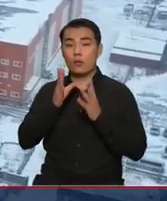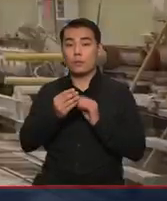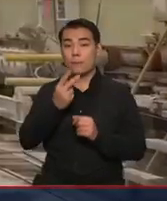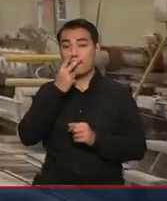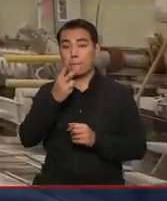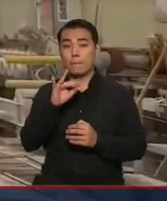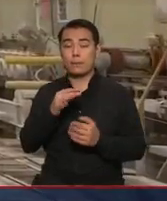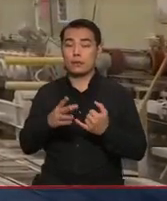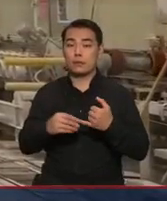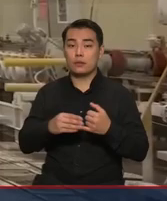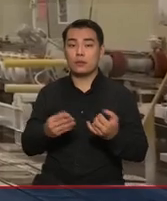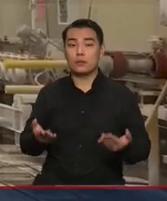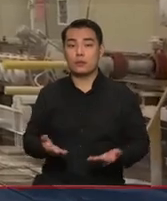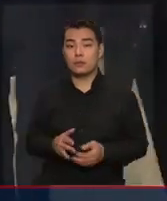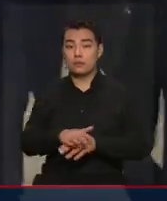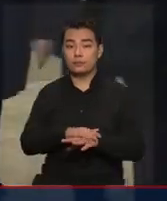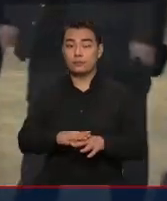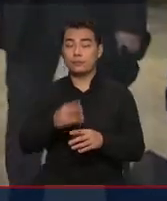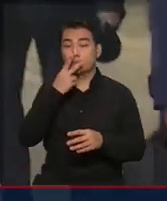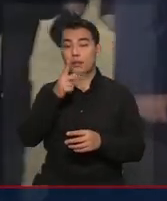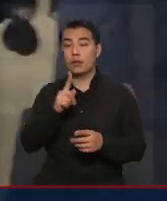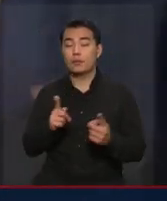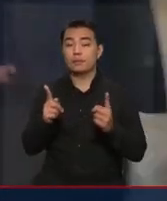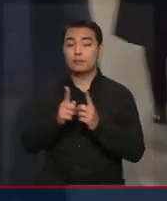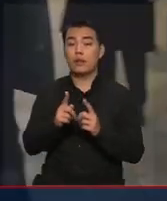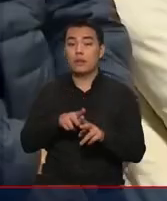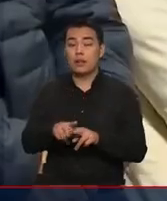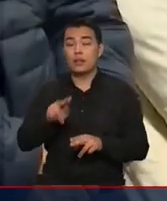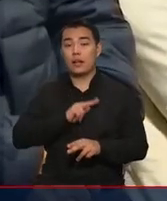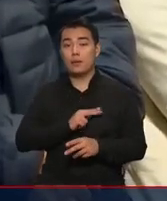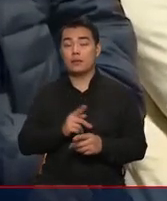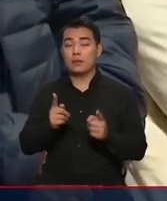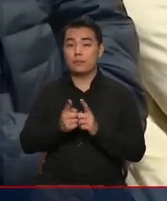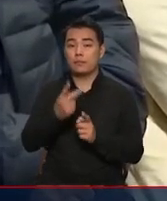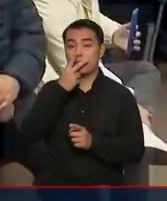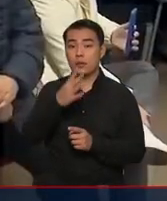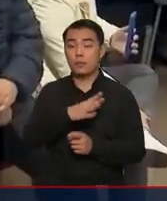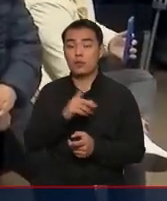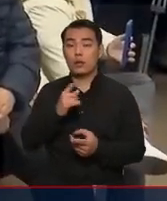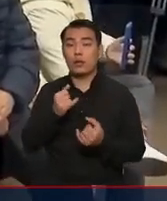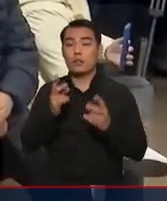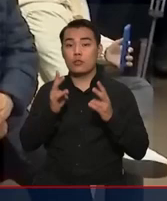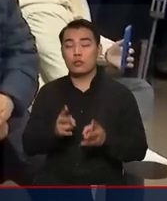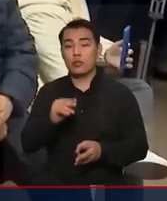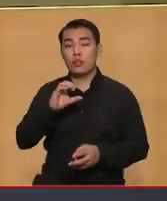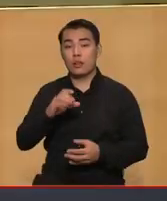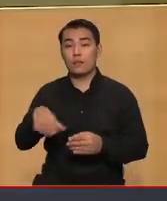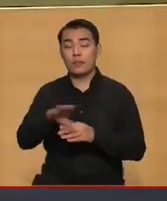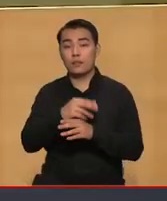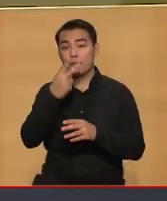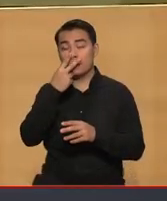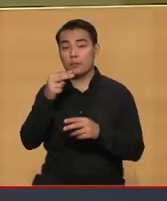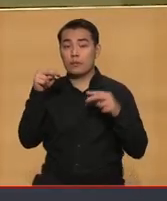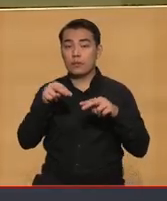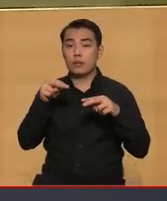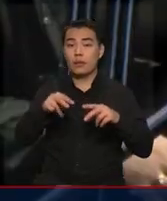қоймай, жергілікті тұрғындармен, кәсіпкерлермен, зиялы қауым өкілдерімен жүздесті. Елде орын алған түрлі төтенше жағдайлардың бәрін жіті бақылауына алып,